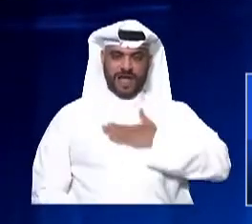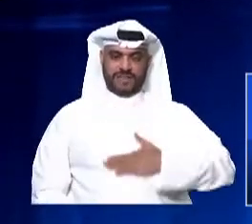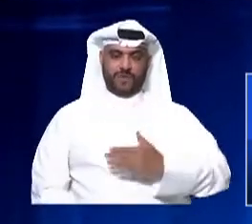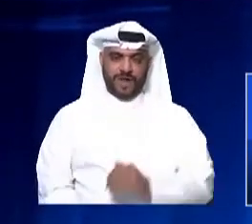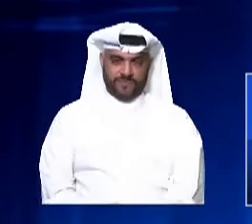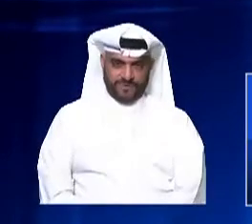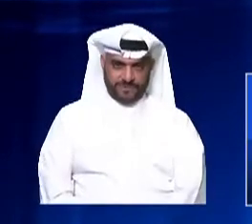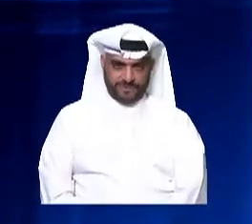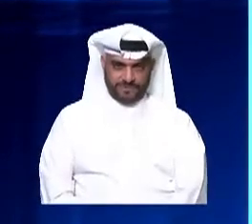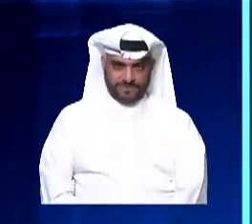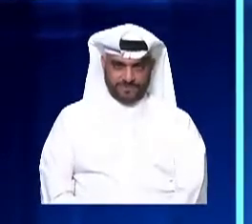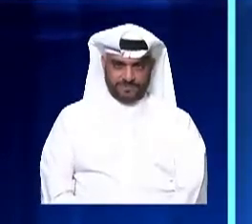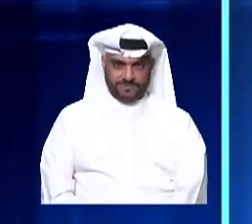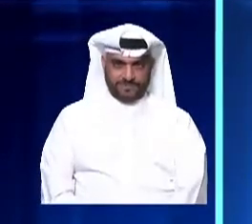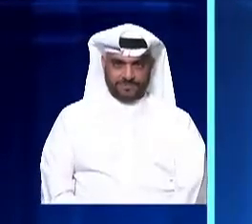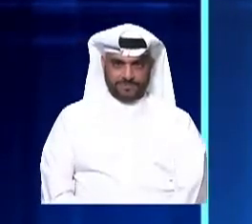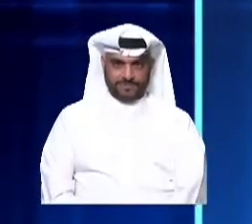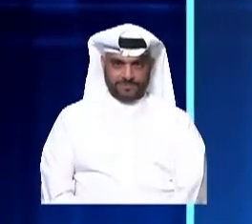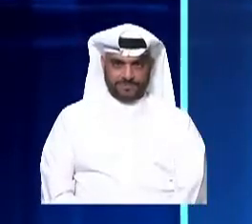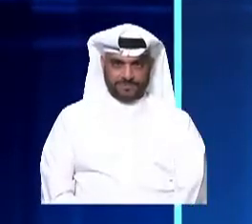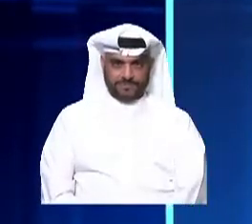الصحة والعافية.